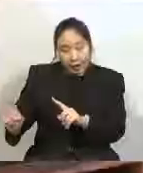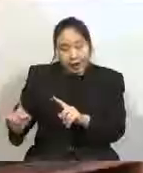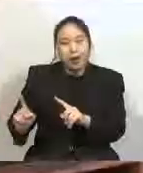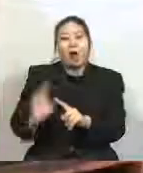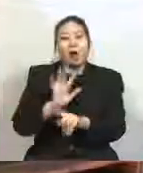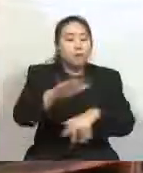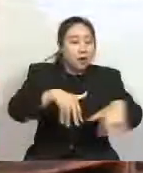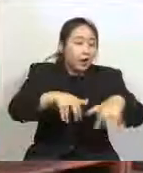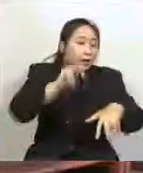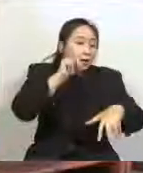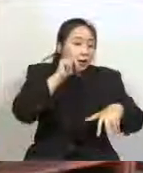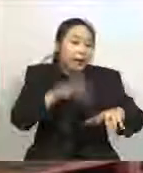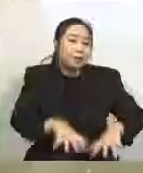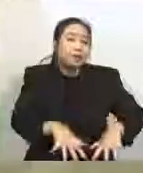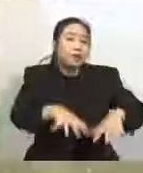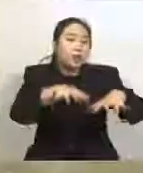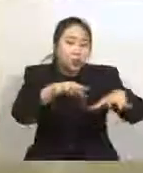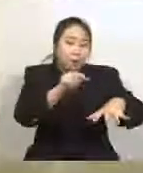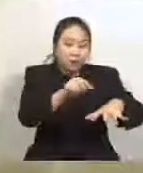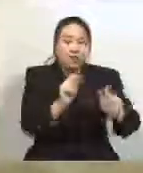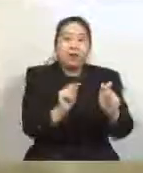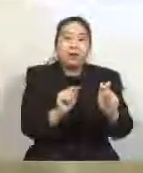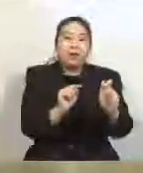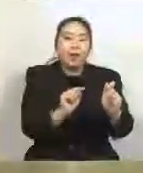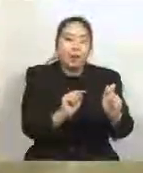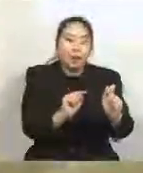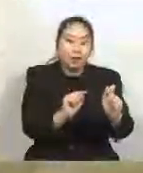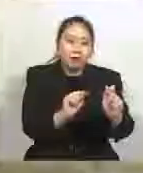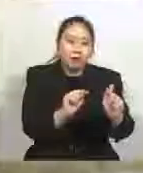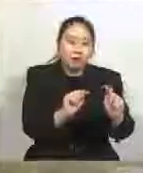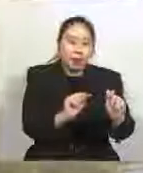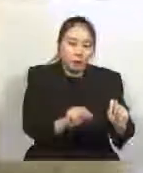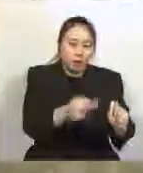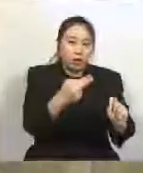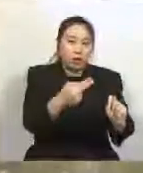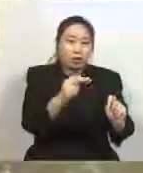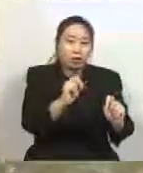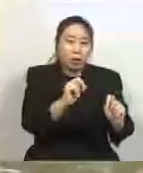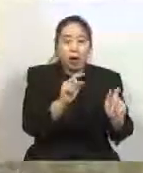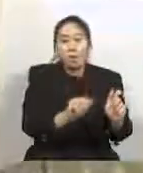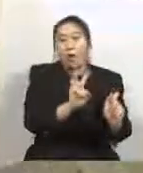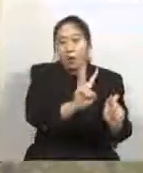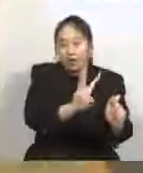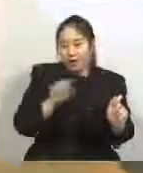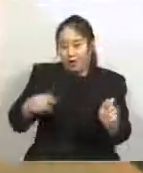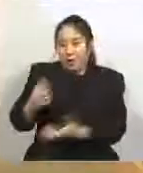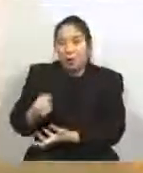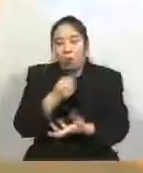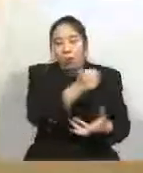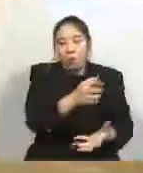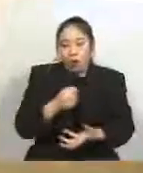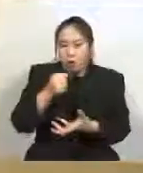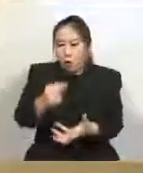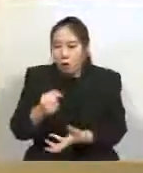บอุทกภัยในพื้นที่บ้านคูสว่างตำบลหนองกินเพนอำเภอวารินชำราบนะคะพร้อมกับนั่ง